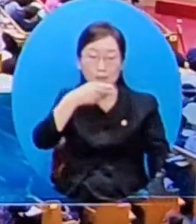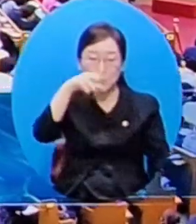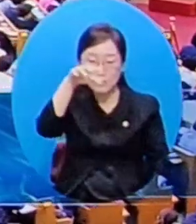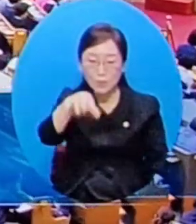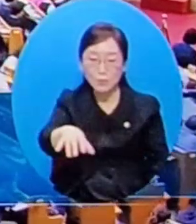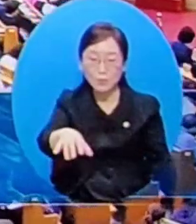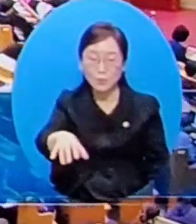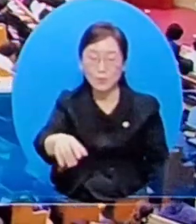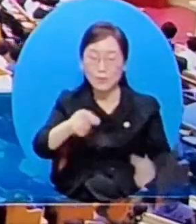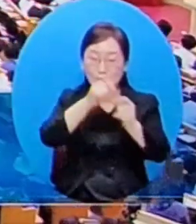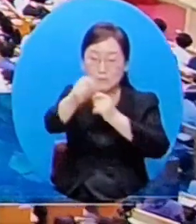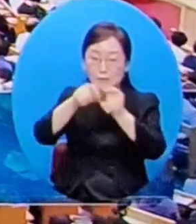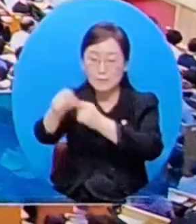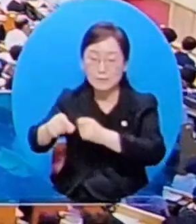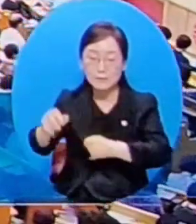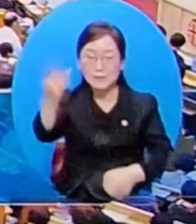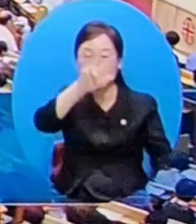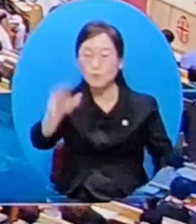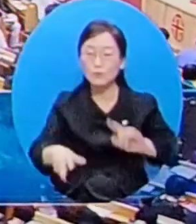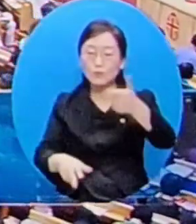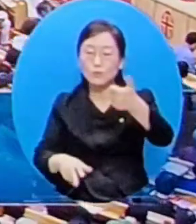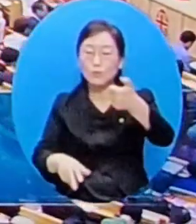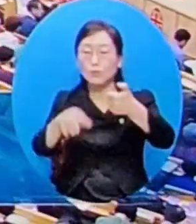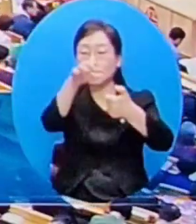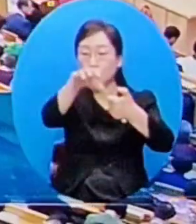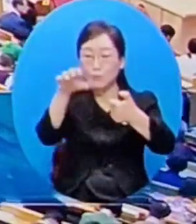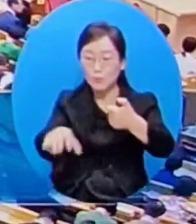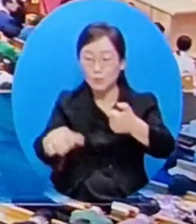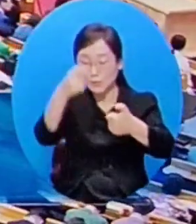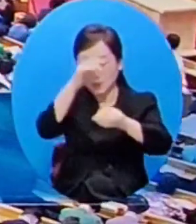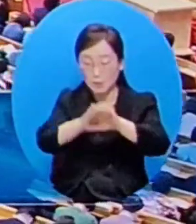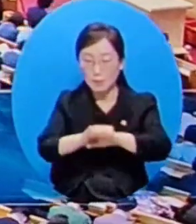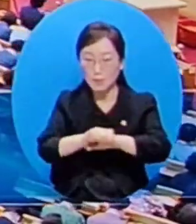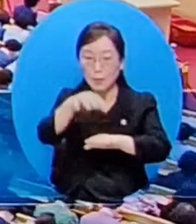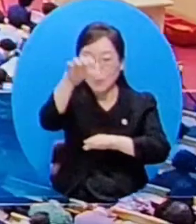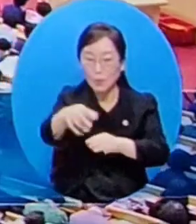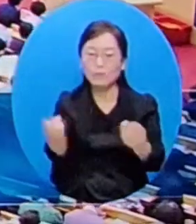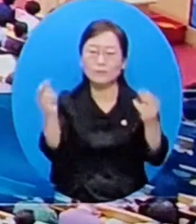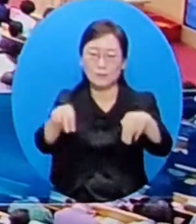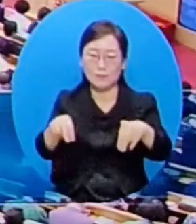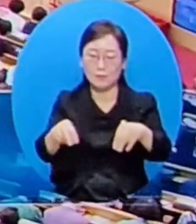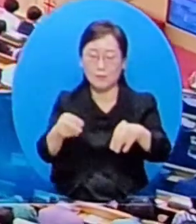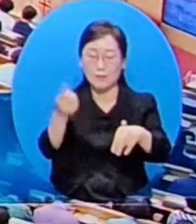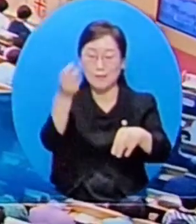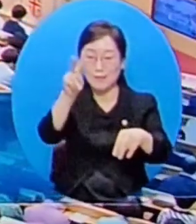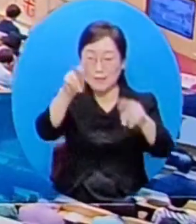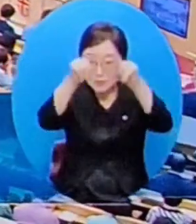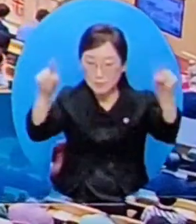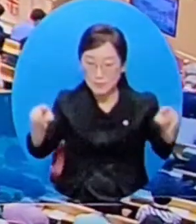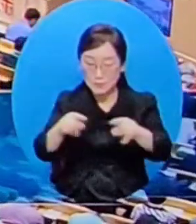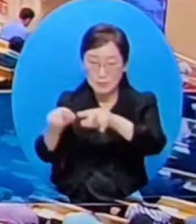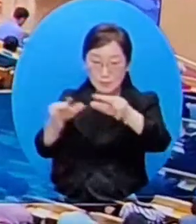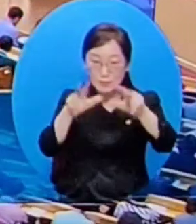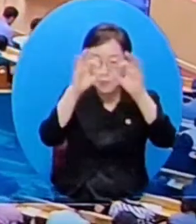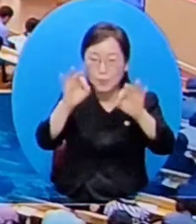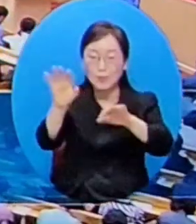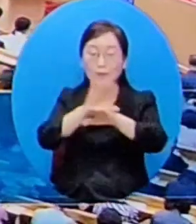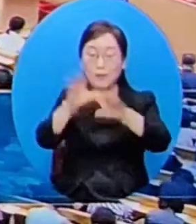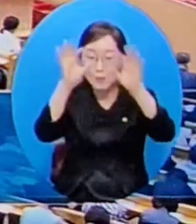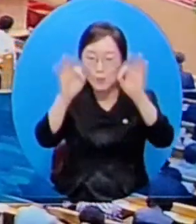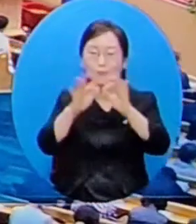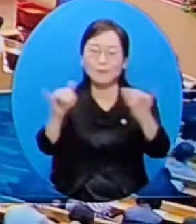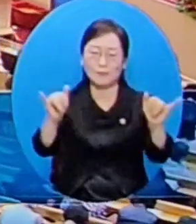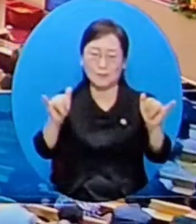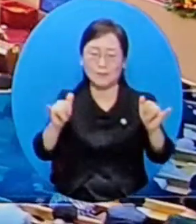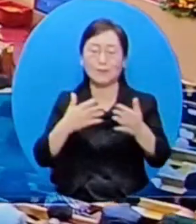지성전, 종교 650억 교회 함께 예배드리는 곳에서 일어나시기 바랍니다. TV 생중계로 예배 보는 분들, 인터넷으로 예배